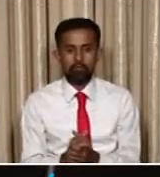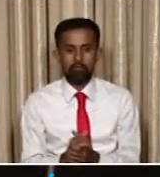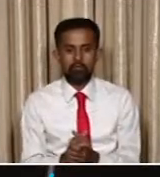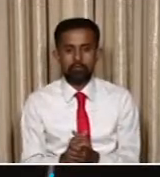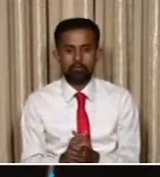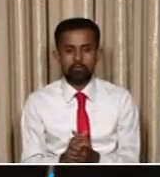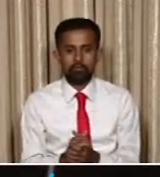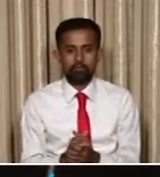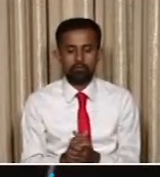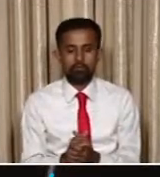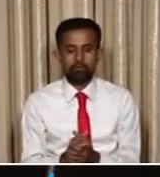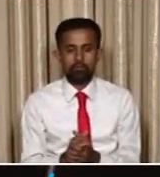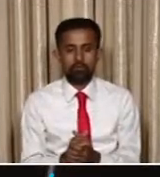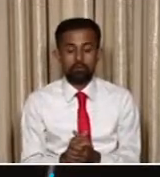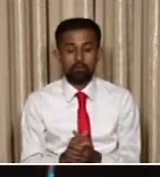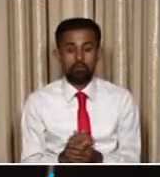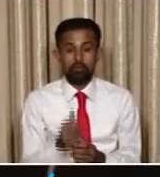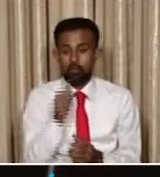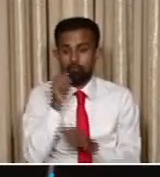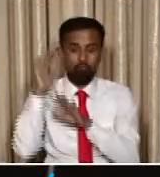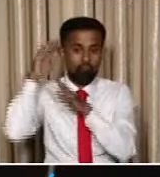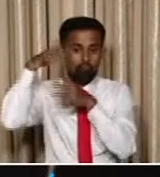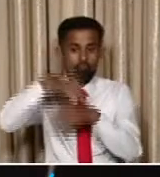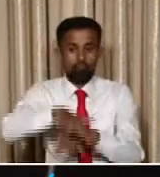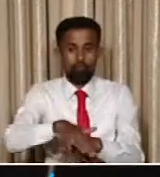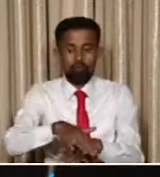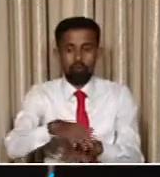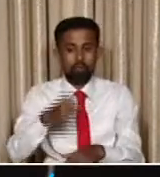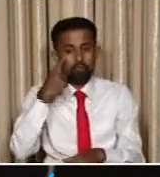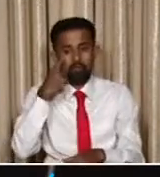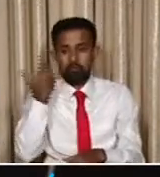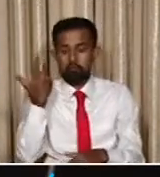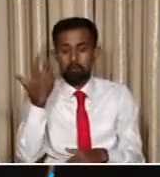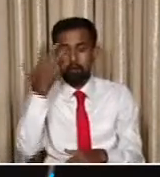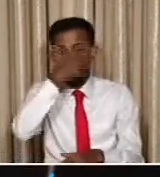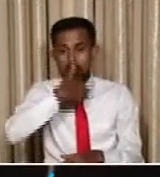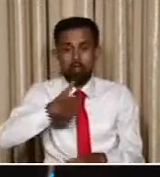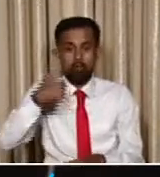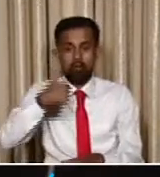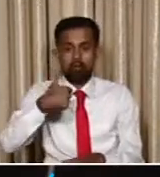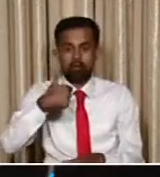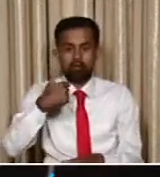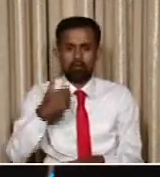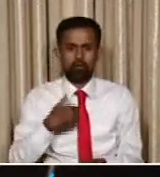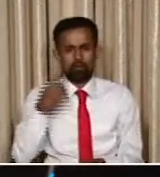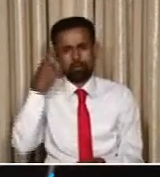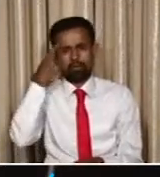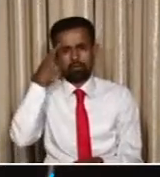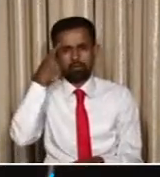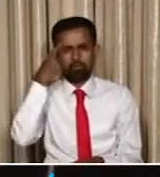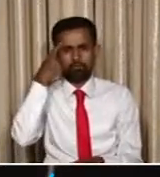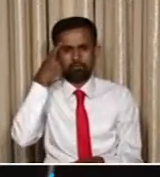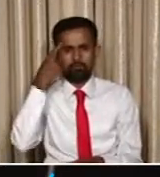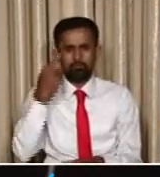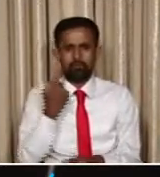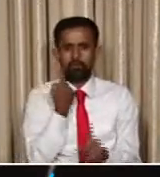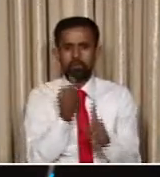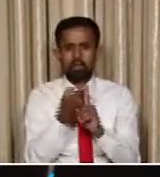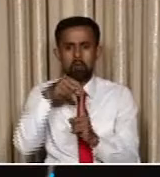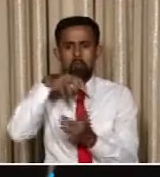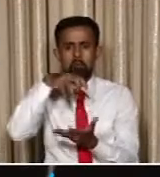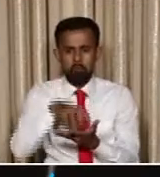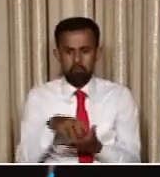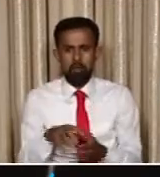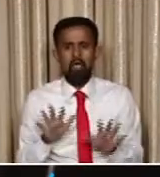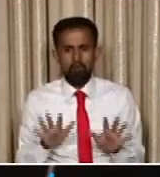තව තියෙනවා දියැලි තියෙනවා. අපිට හිතා ගන්න බැරි ලස්සන දියැලි. අපි හිතනවා මධ්‍යම පළාතේ විතරයි